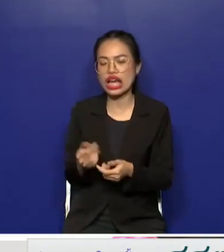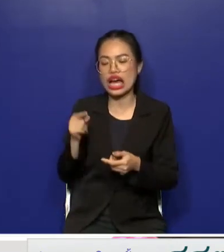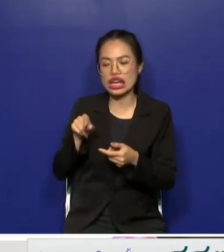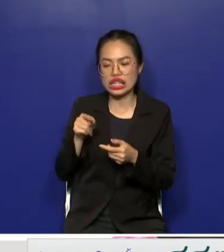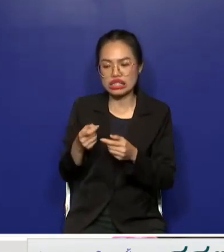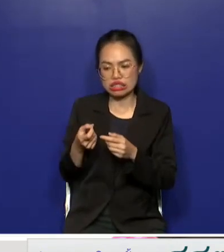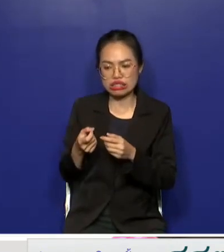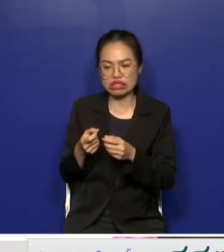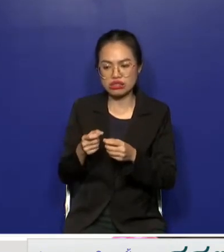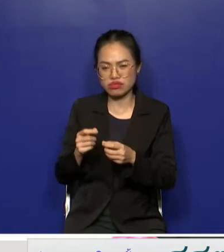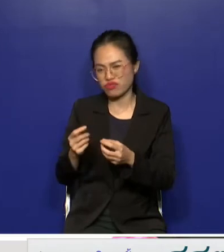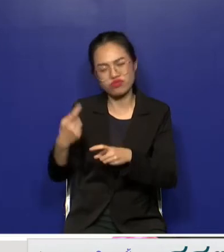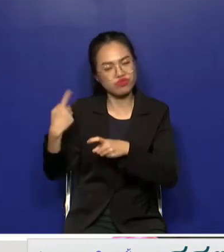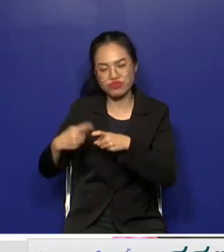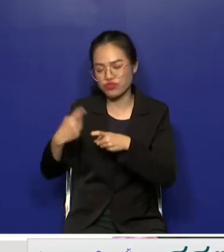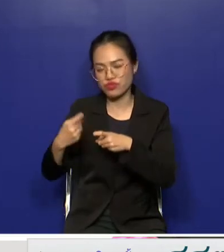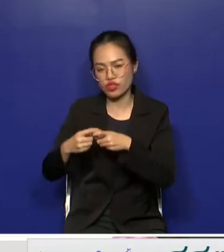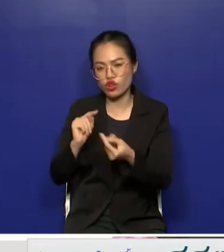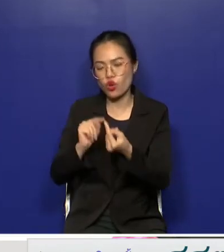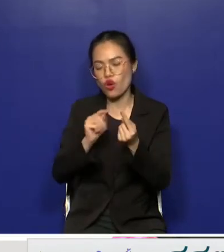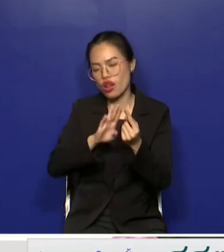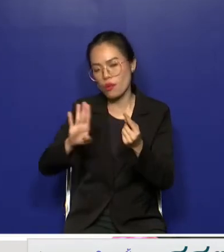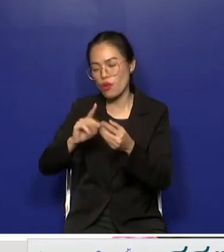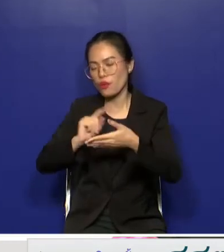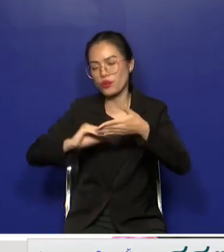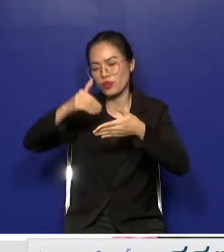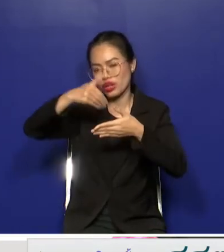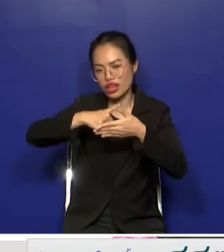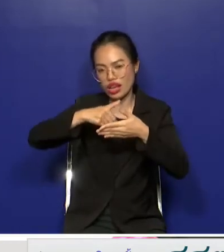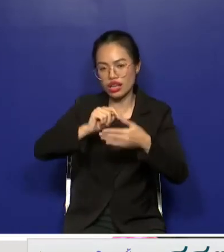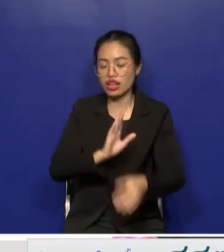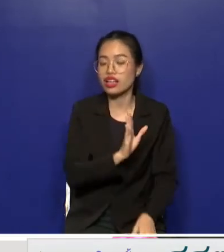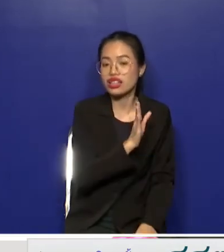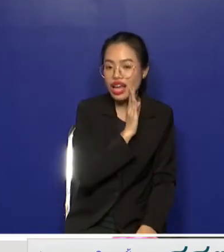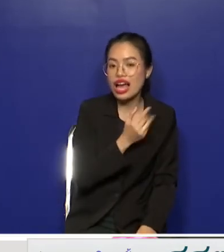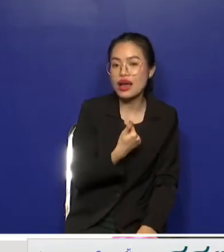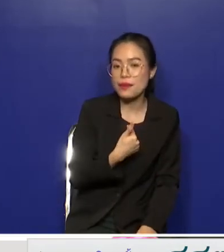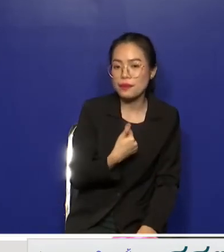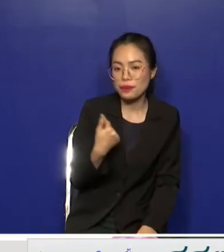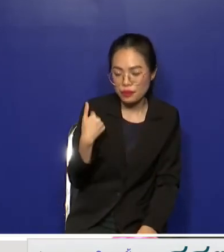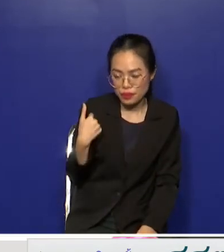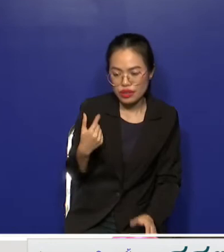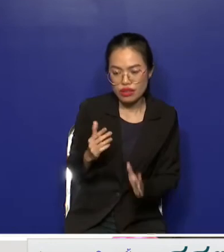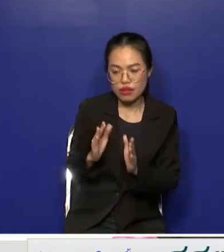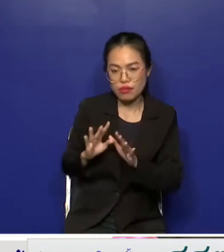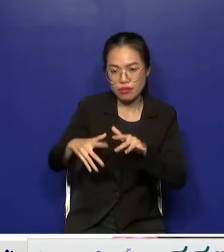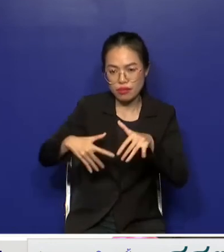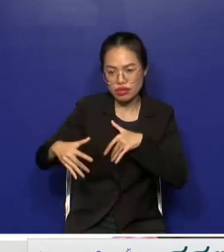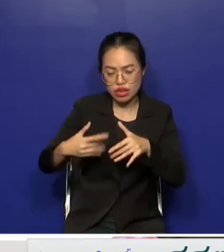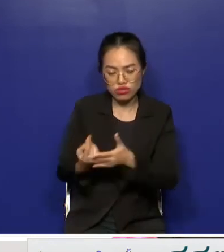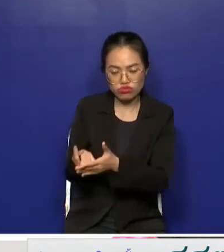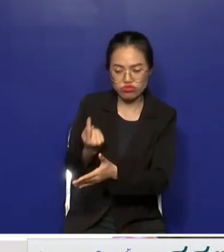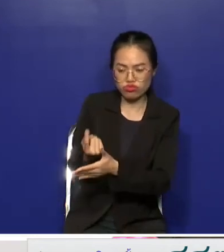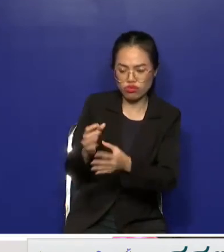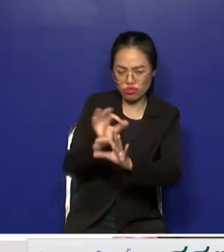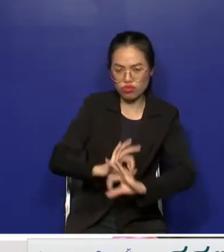ระบบการเล Tangถ้ามีเจตนาว่าการมีตัวแทนมาจากพน้ประชาชนliche ไมใช่เรื่องจำเป ไมใชเรสำ